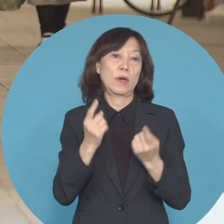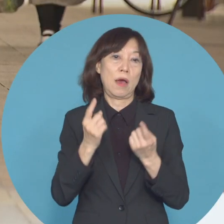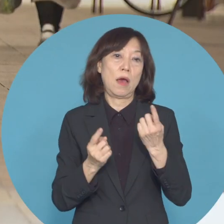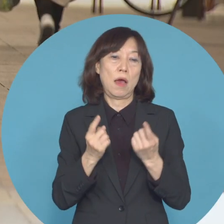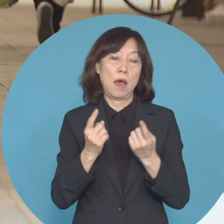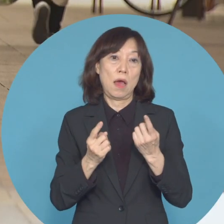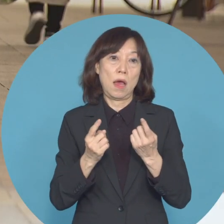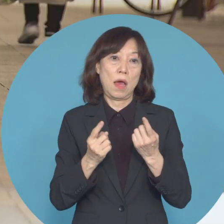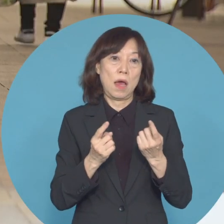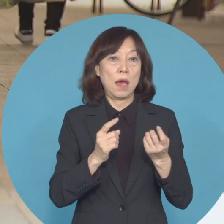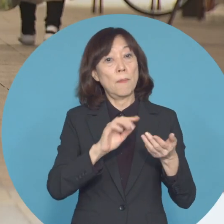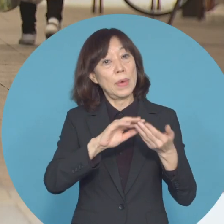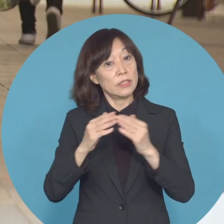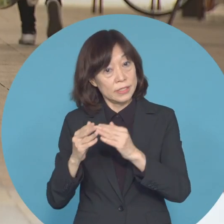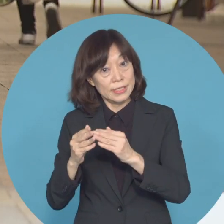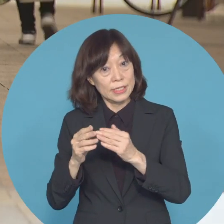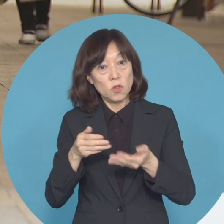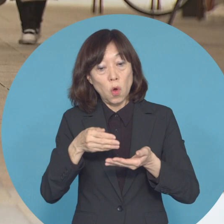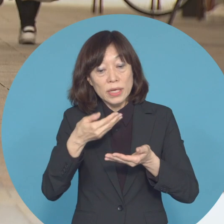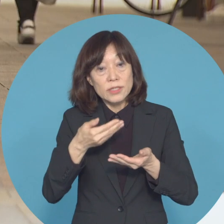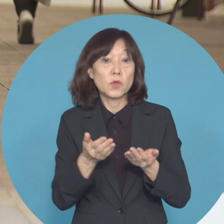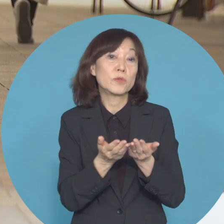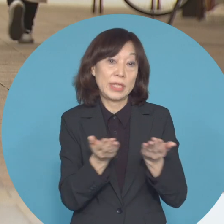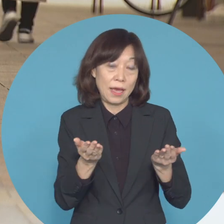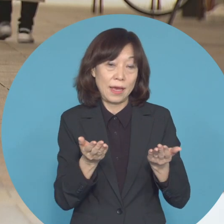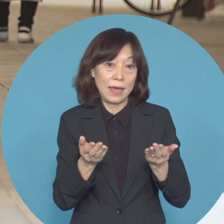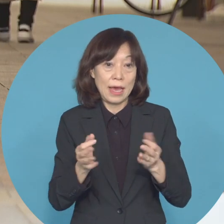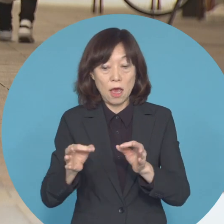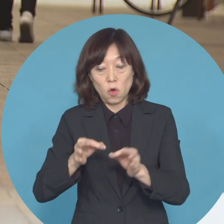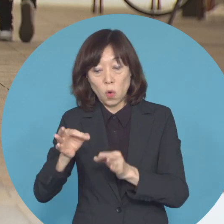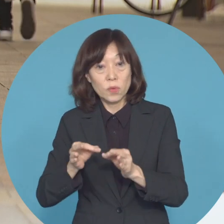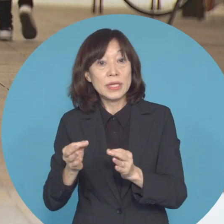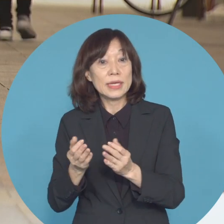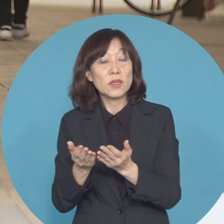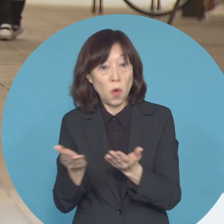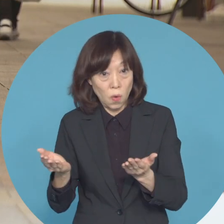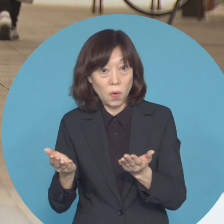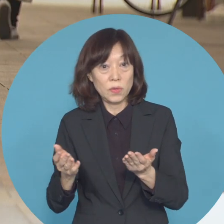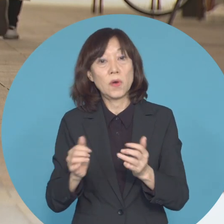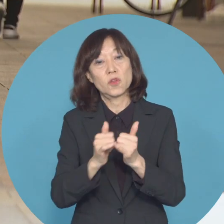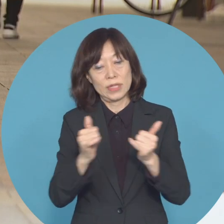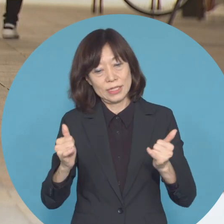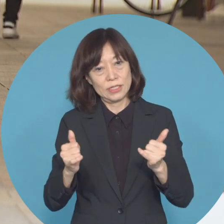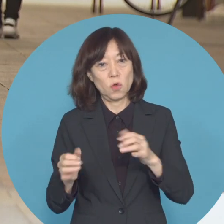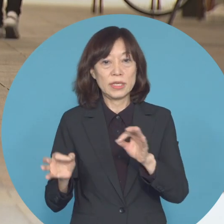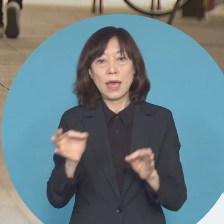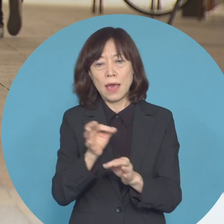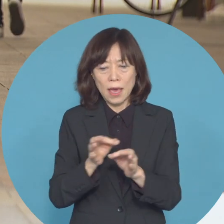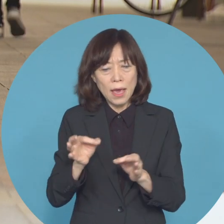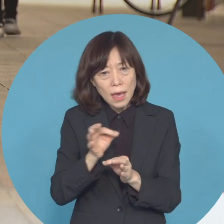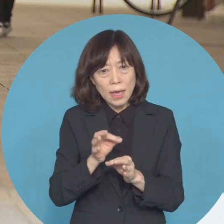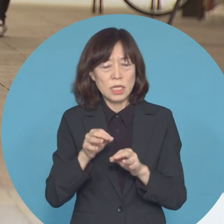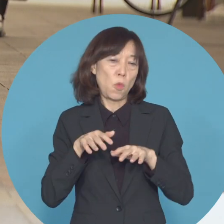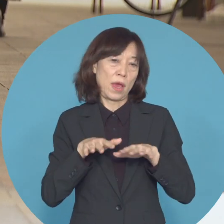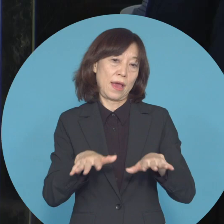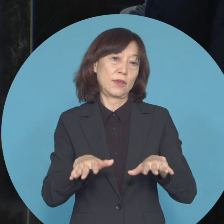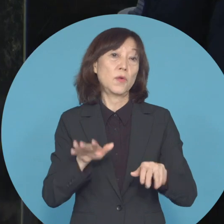は、町の飲食店や小売業の人たちの経営にも影響します。